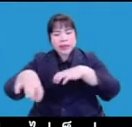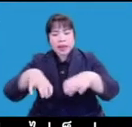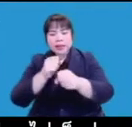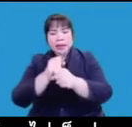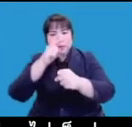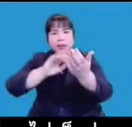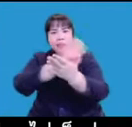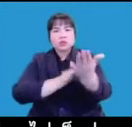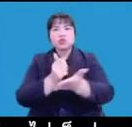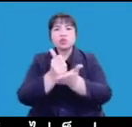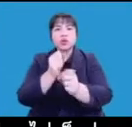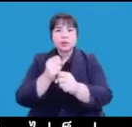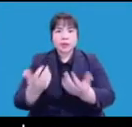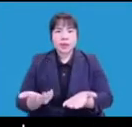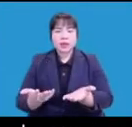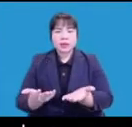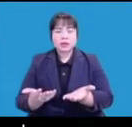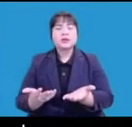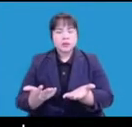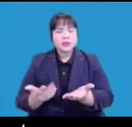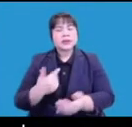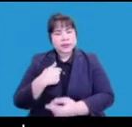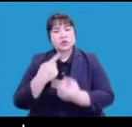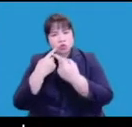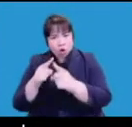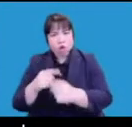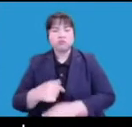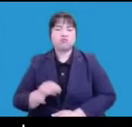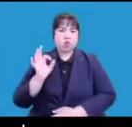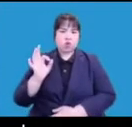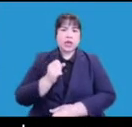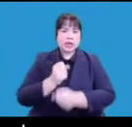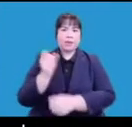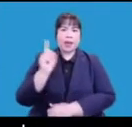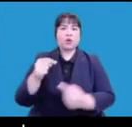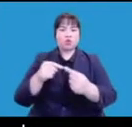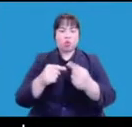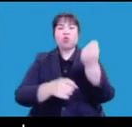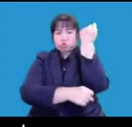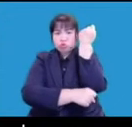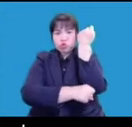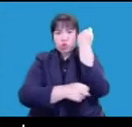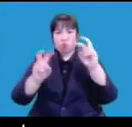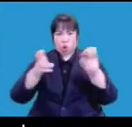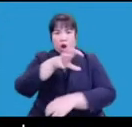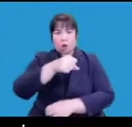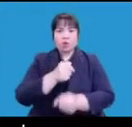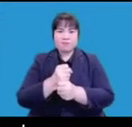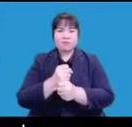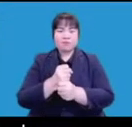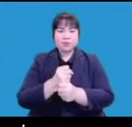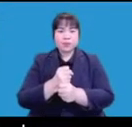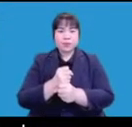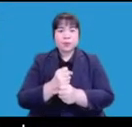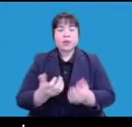เราเลยบอกท่านนายกเลยว่าขอทำหนึ่งเรื่องคือเรื่องความยากจนเพราะเราเชื่อว่าตอนนี้เท